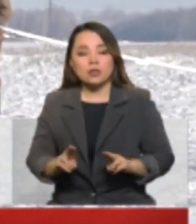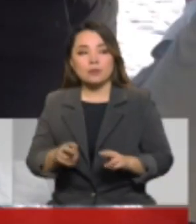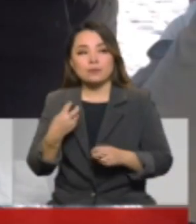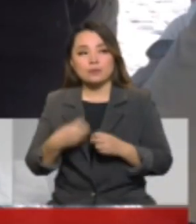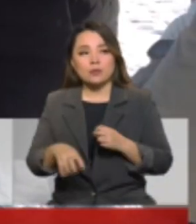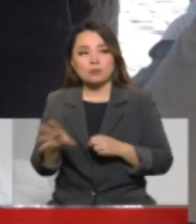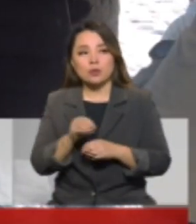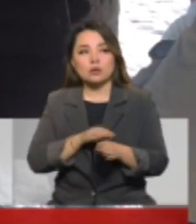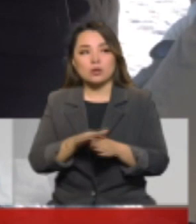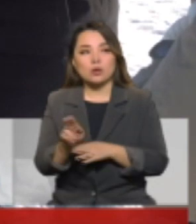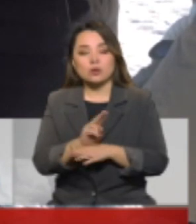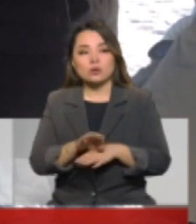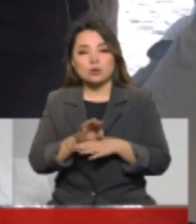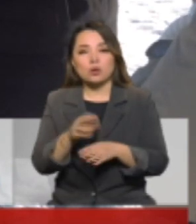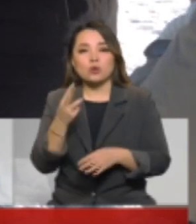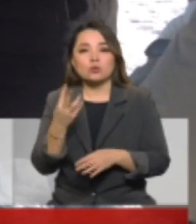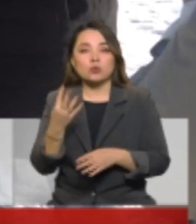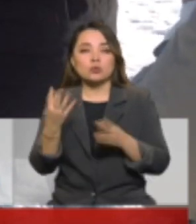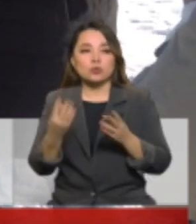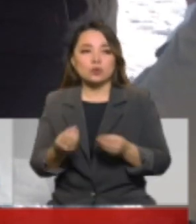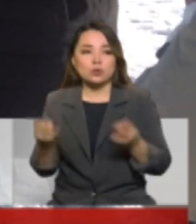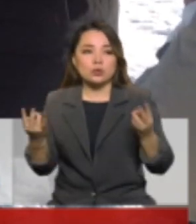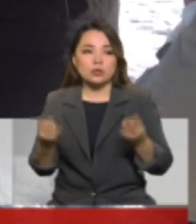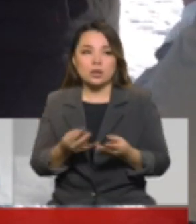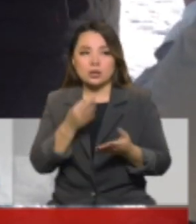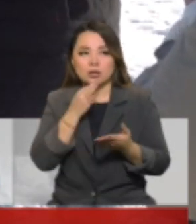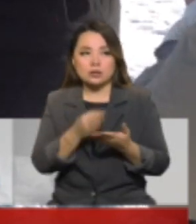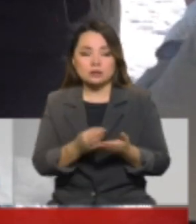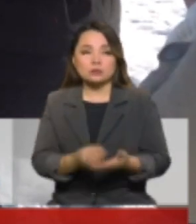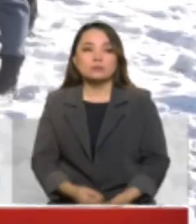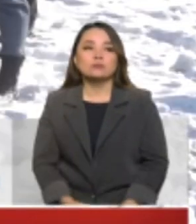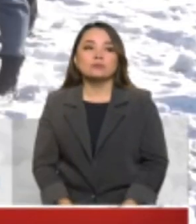ақауды толық жою үшін 3-4 күн керек болуы мүмкін.